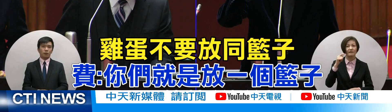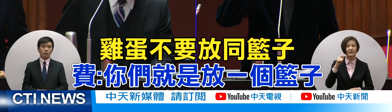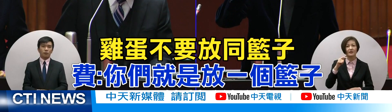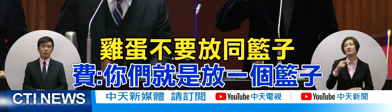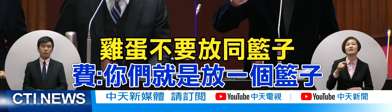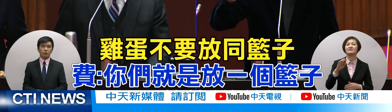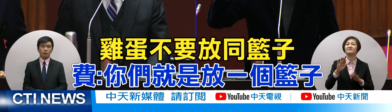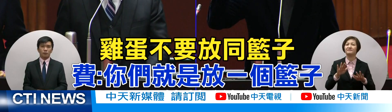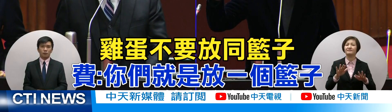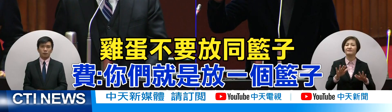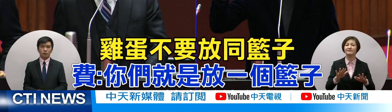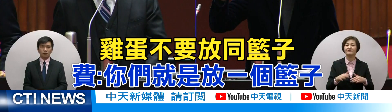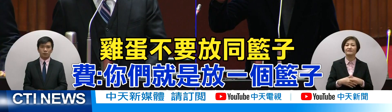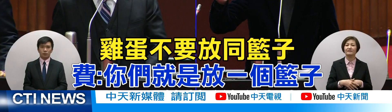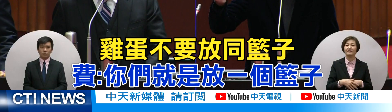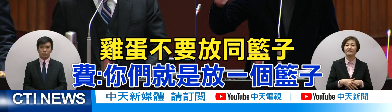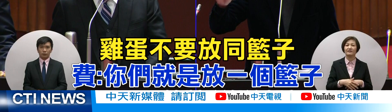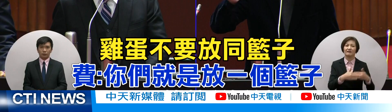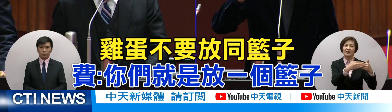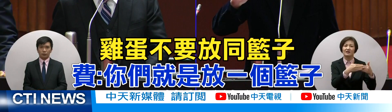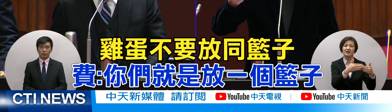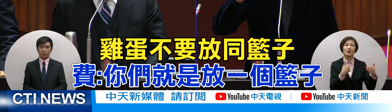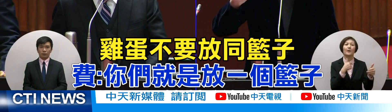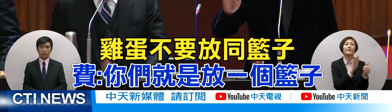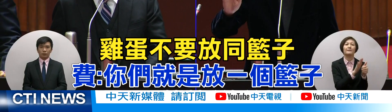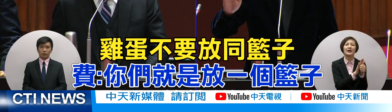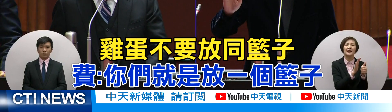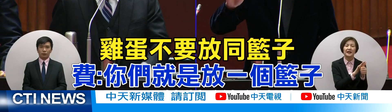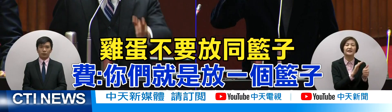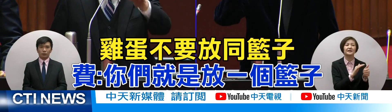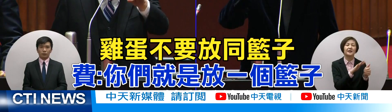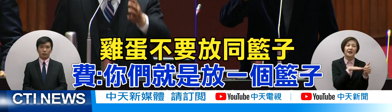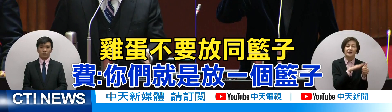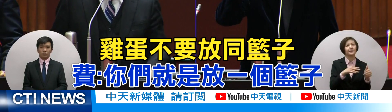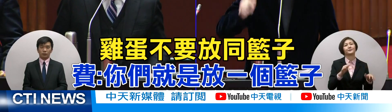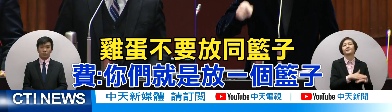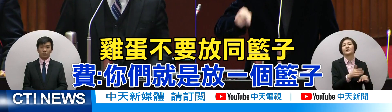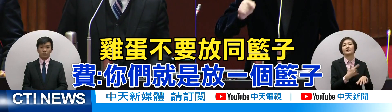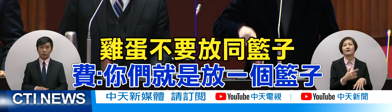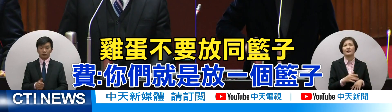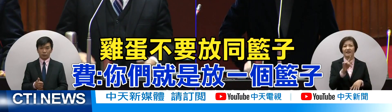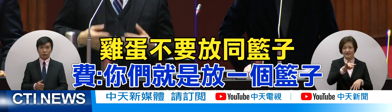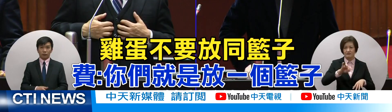成长。 我绝对不会站在中共的角度上来谈这个政治。但是你